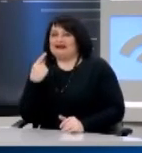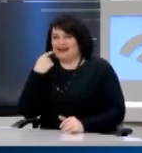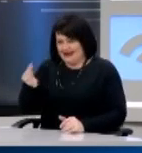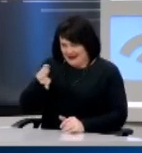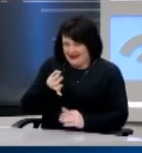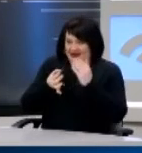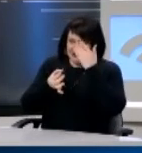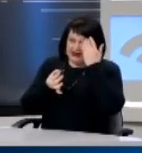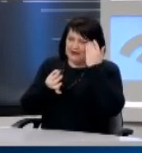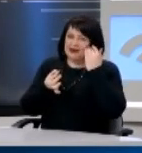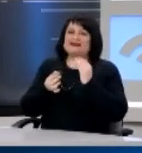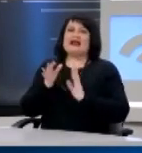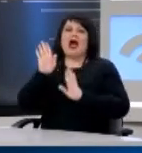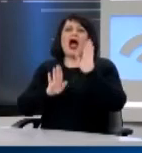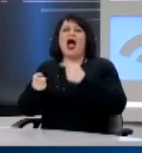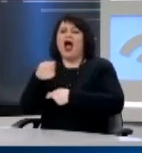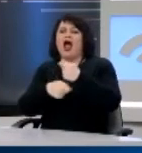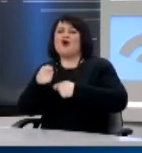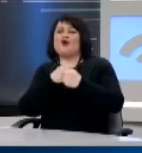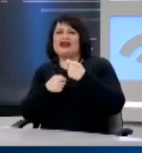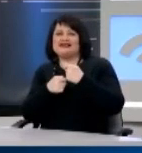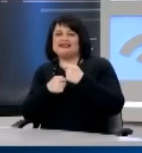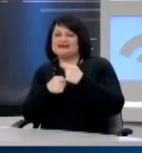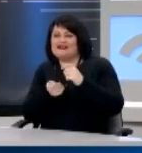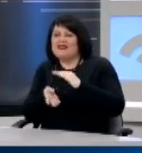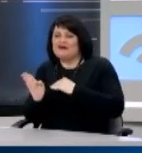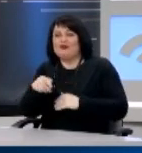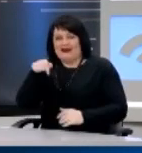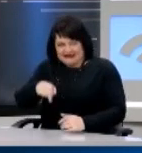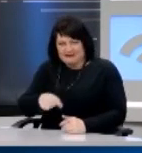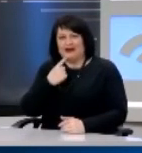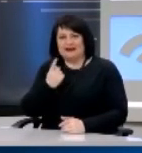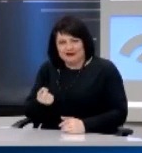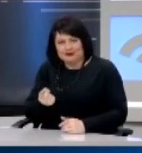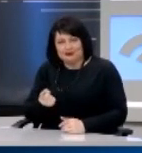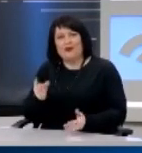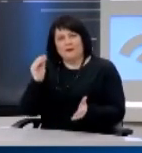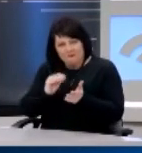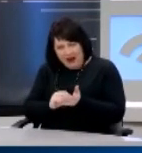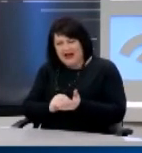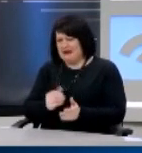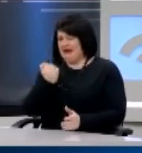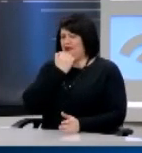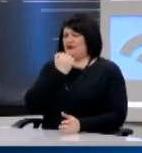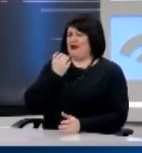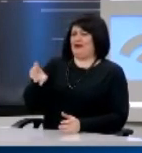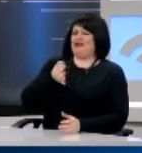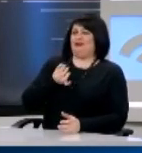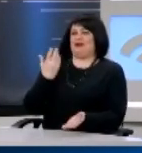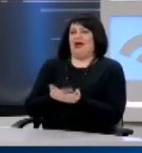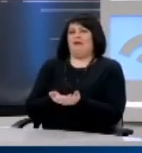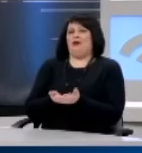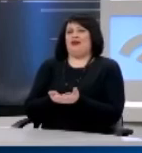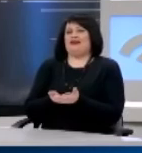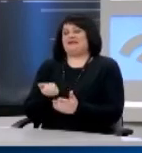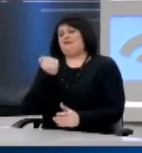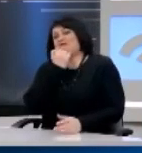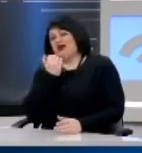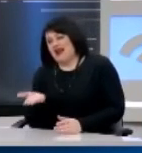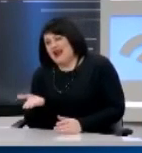άλλη μια πρόβλεψή σας απεδείχθη ότι ήταν μια πρόβλεψη παταγώδους αποτυχίας. Η χώρα βγαίνει στις αγορές με